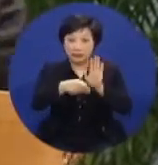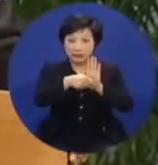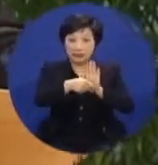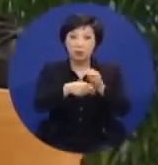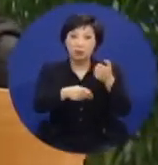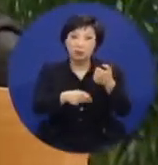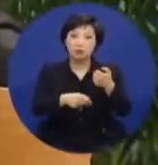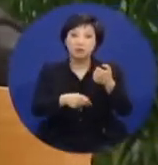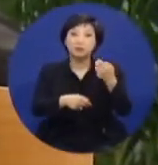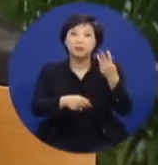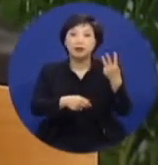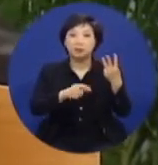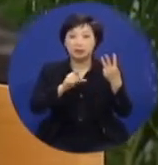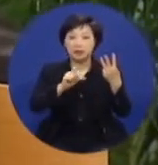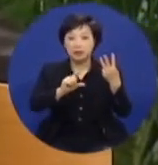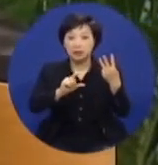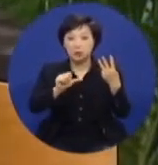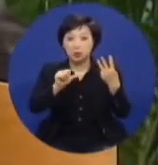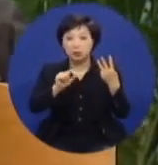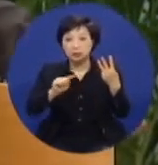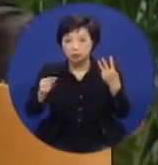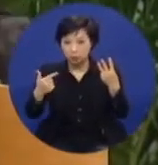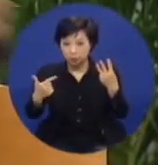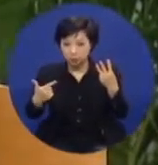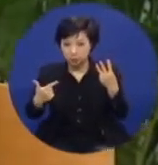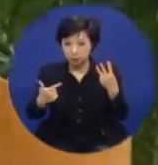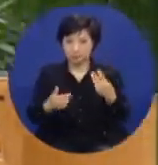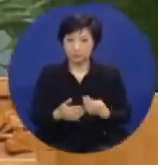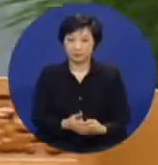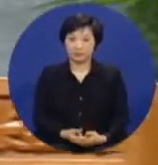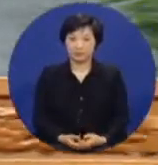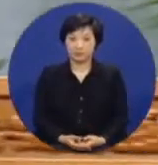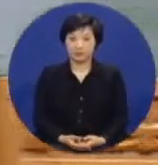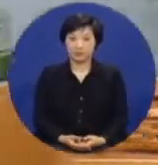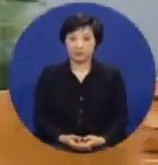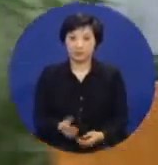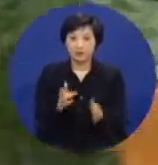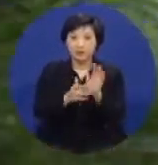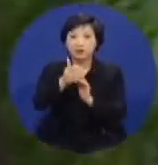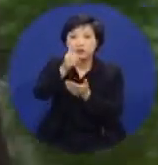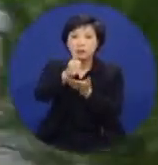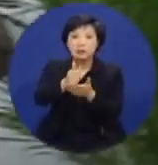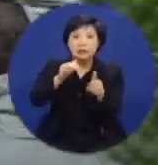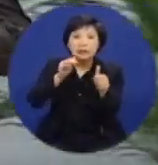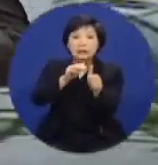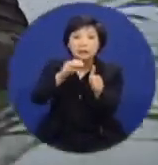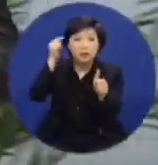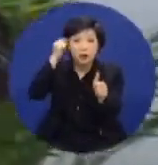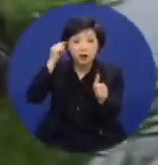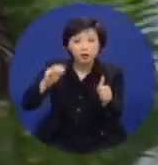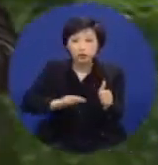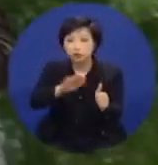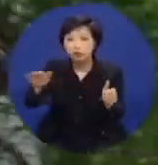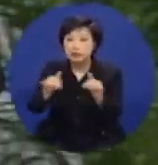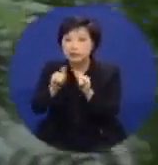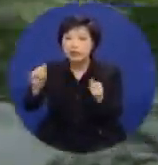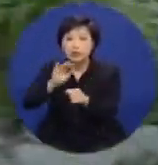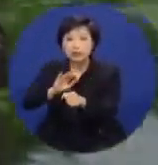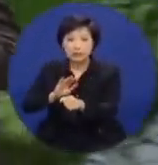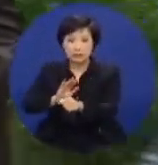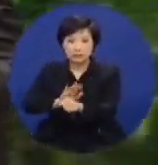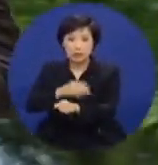오우 13장 우 두루 6절에 그가 t 리만 우리의 허무